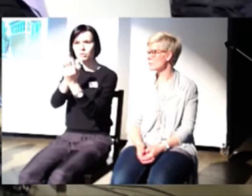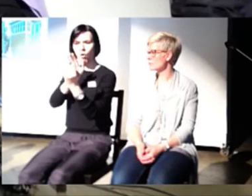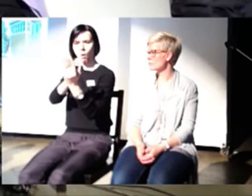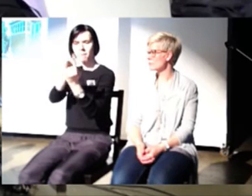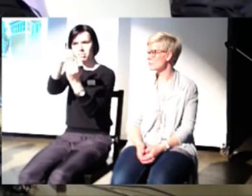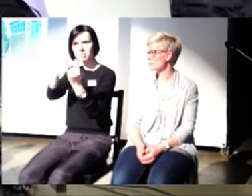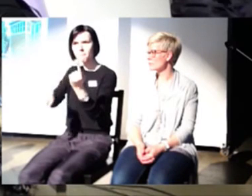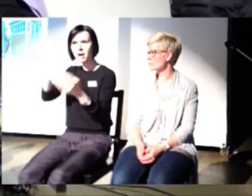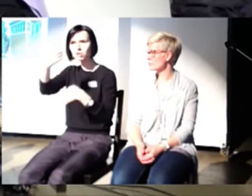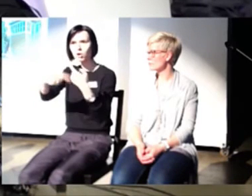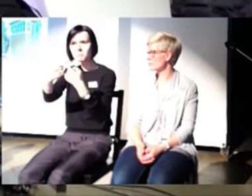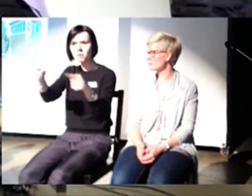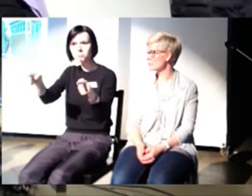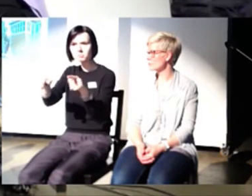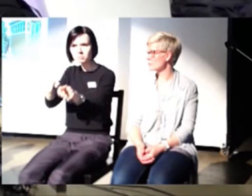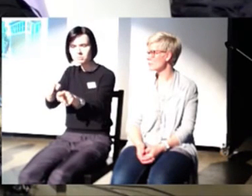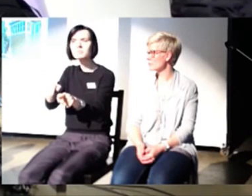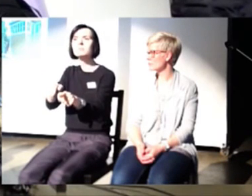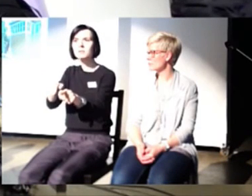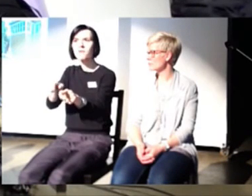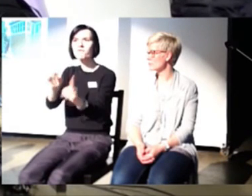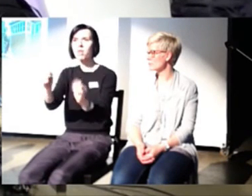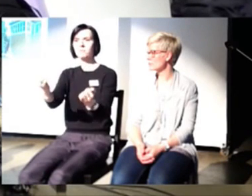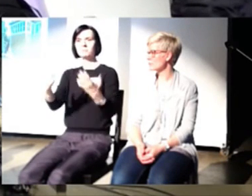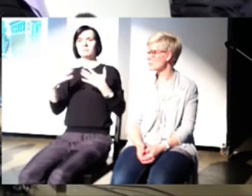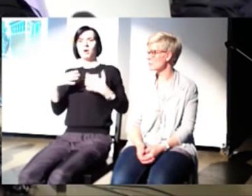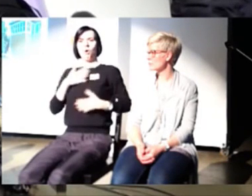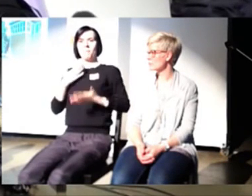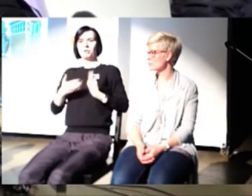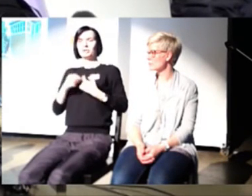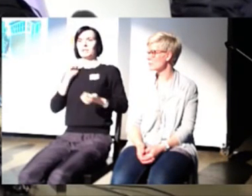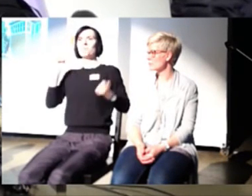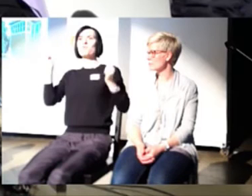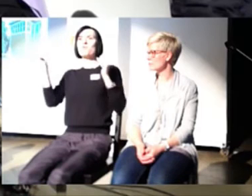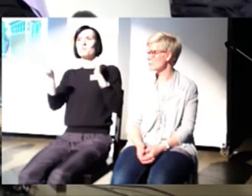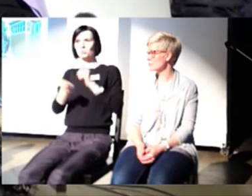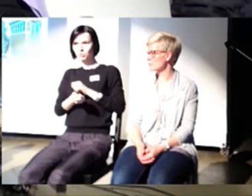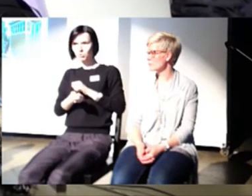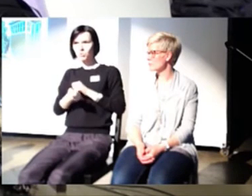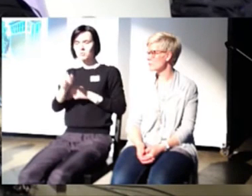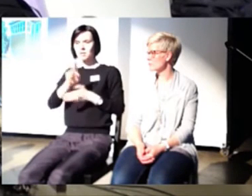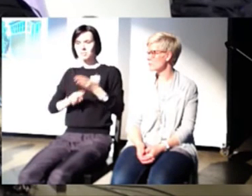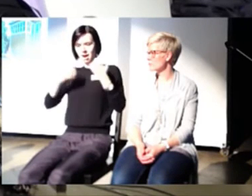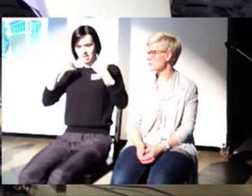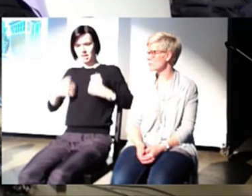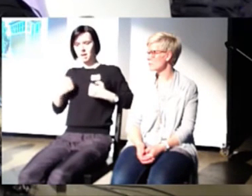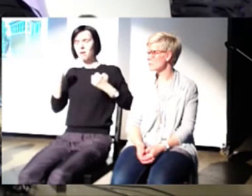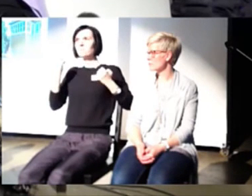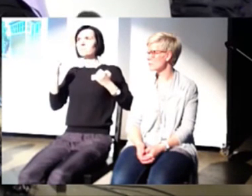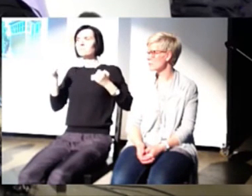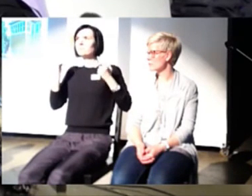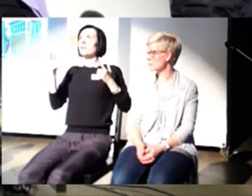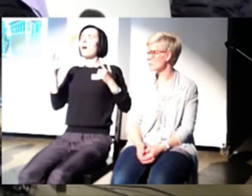voi muuttaa sen oman työskentelyn suuntaa. Se, että taiteilijat herää saavutettavuuteen, niin se tulee